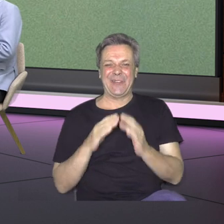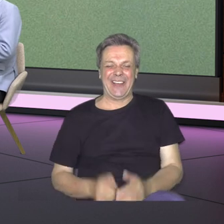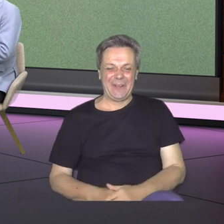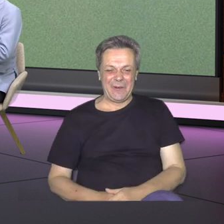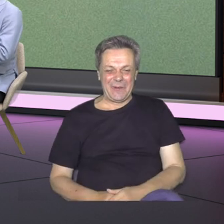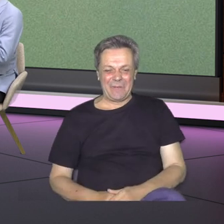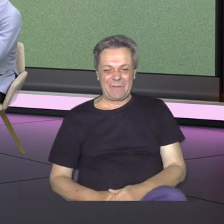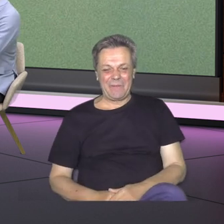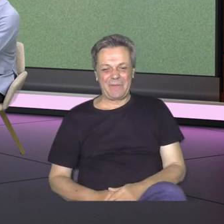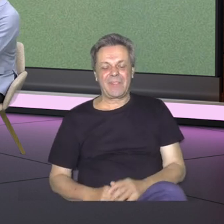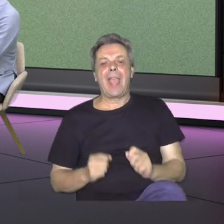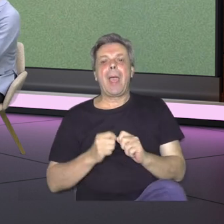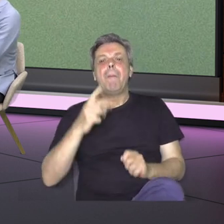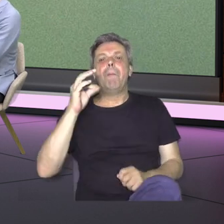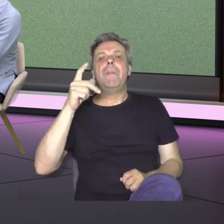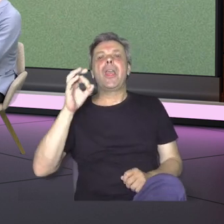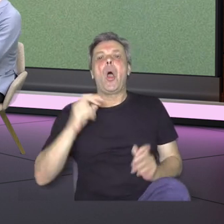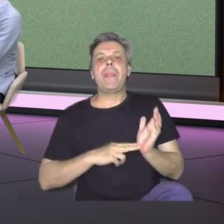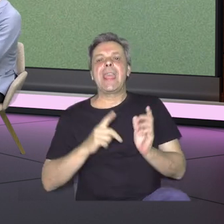troškova. Brioni?